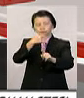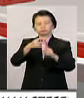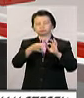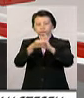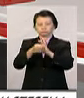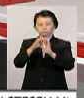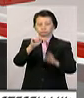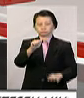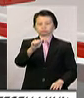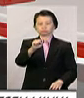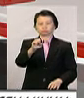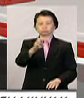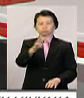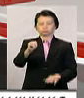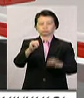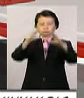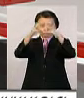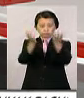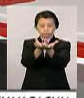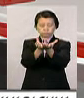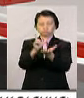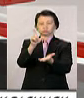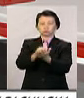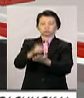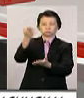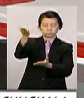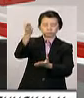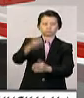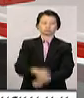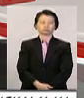untuk cabaran global. Wartawan Wan Rosmaramli melaporkan.